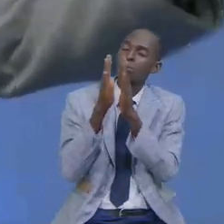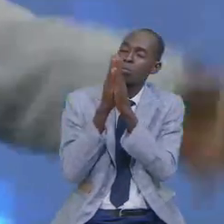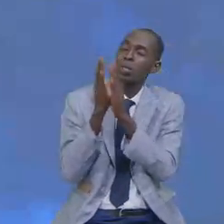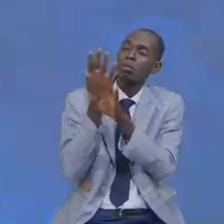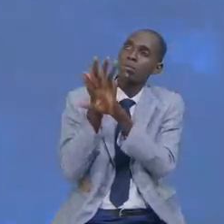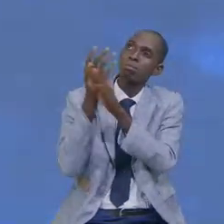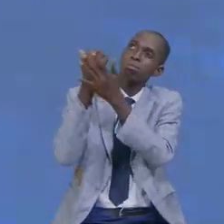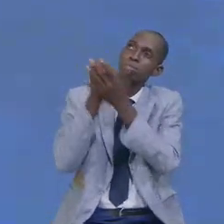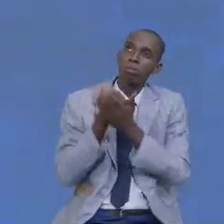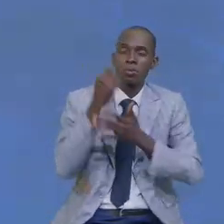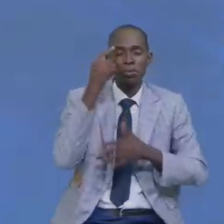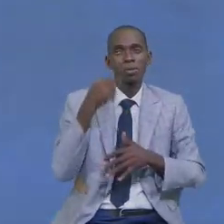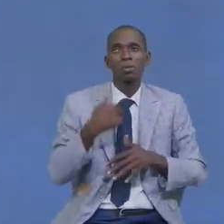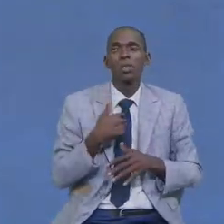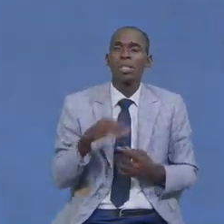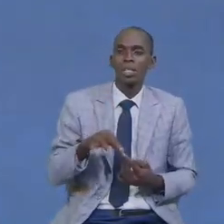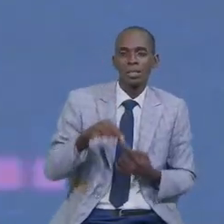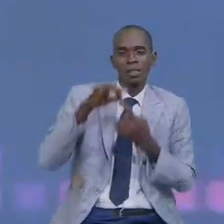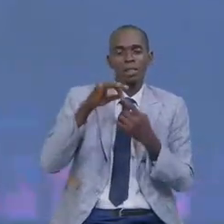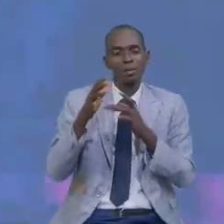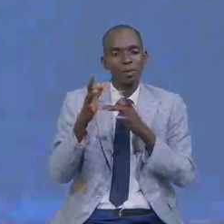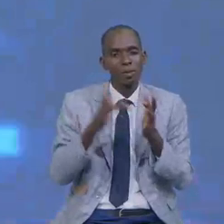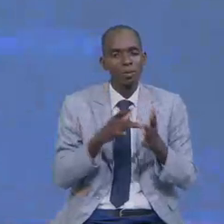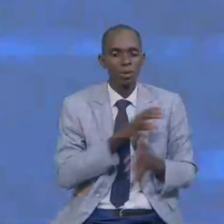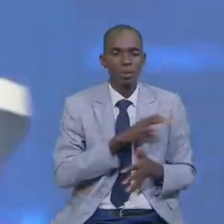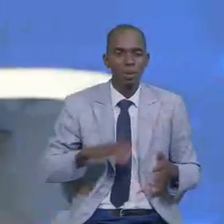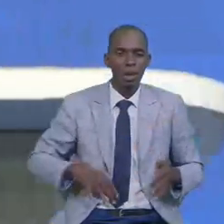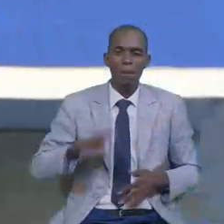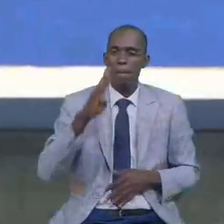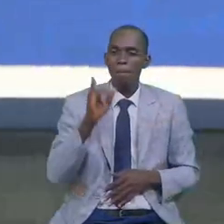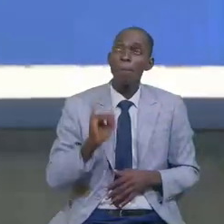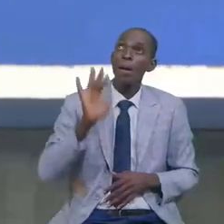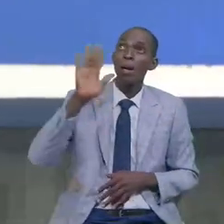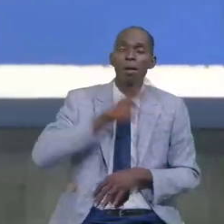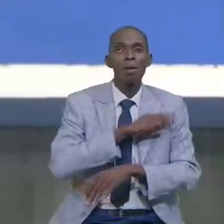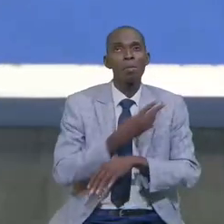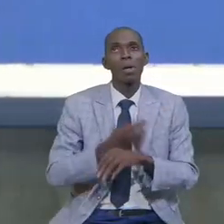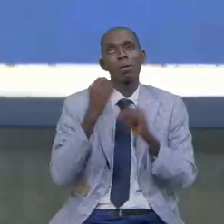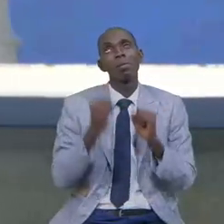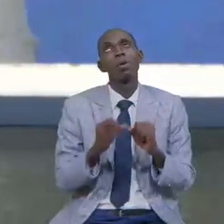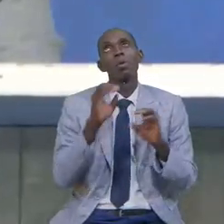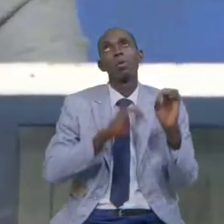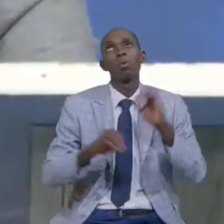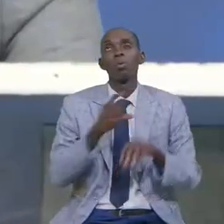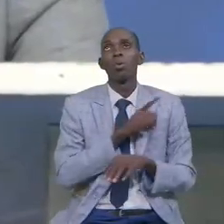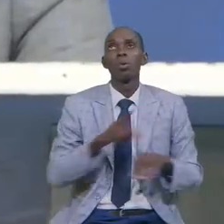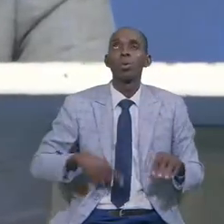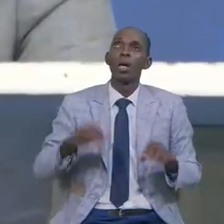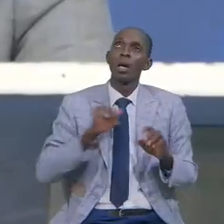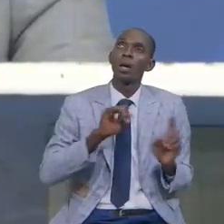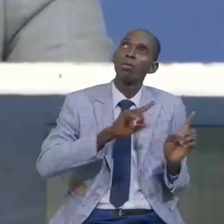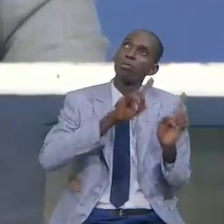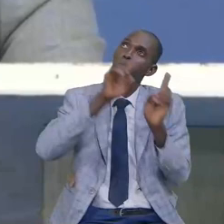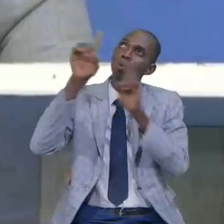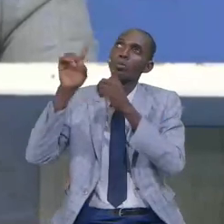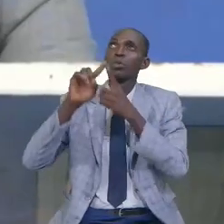Jésus-Christ par sa grande puissance. C'est pourquoi, Seigneur, je viens à toi et je